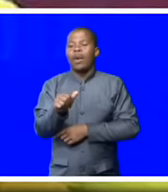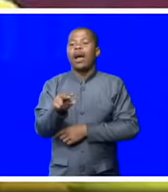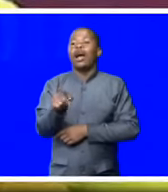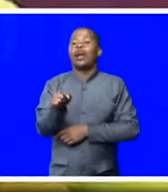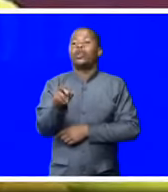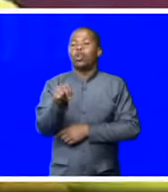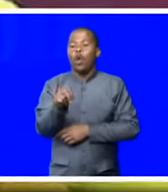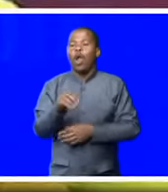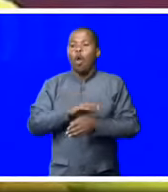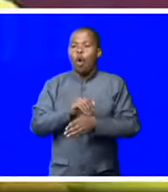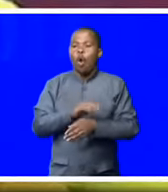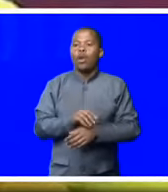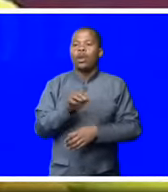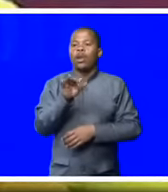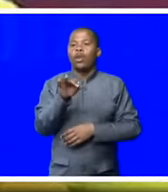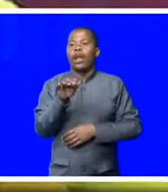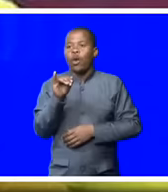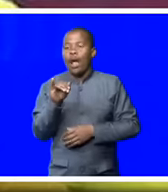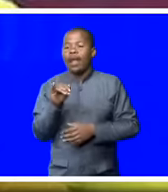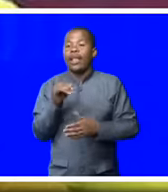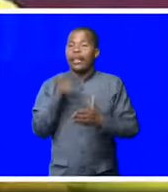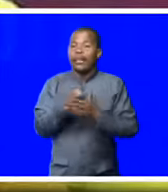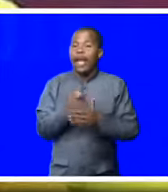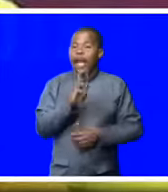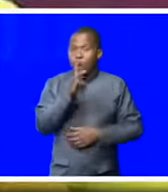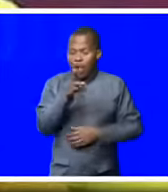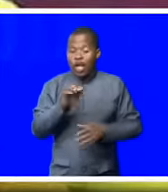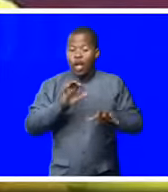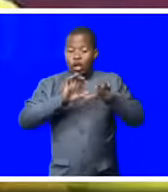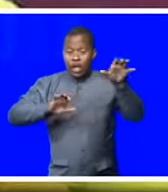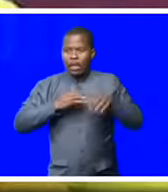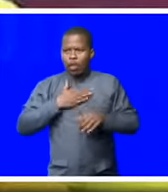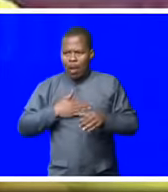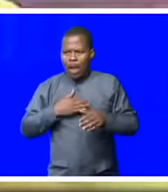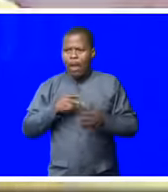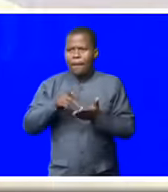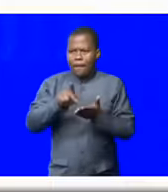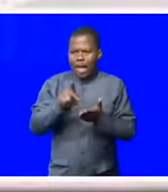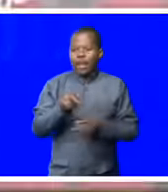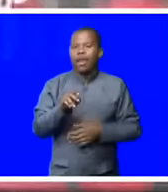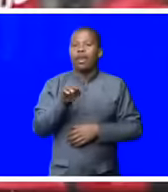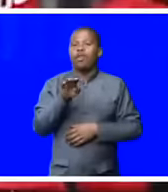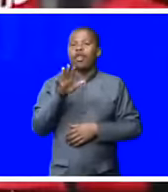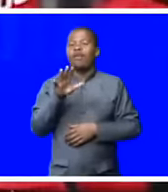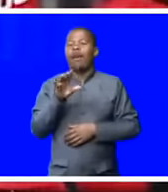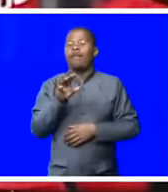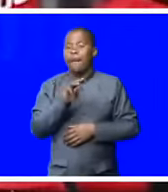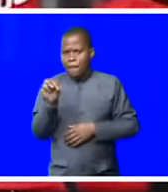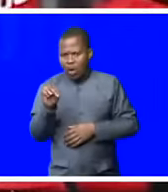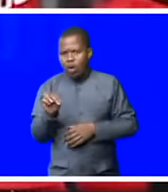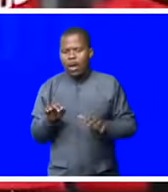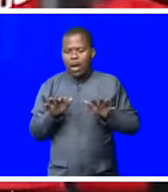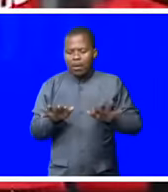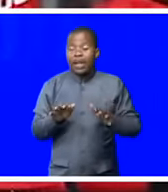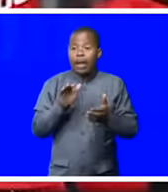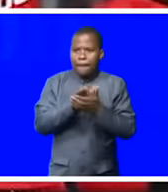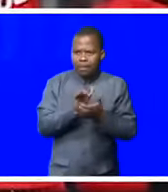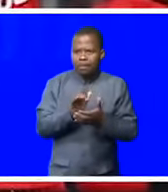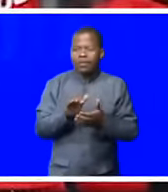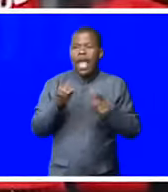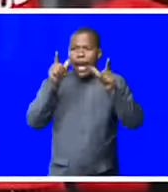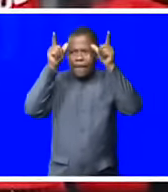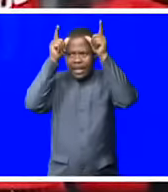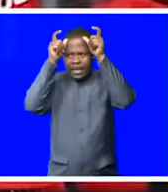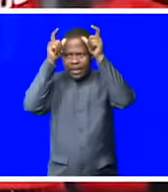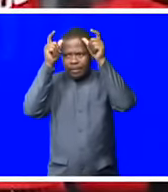loneminyaka engu-21. IChelsea ithi ifisa ukubhadala imali engu-£45 million pounds. Icembu leManchester United kubikwa ukuthi